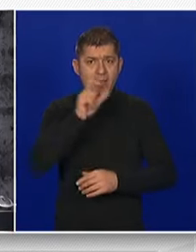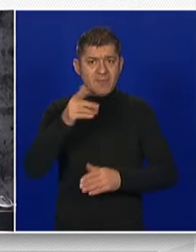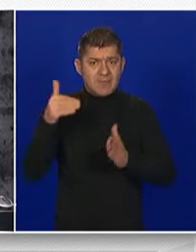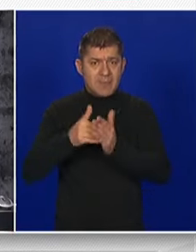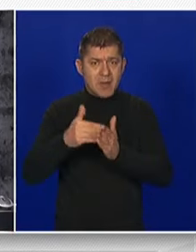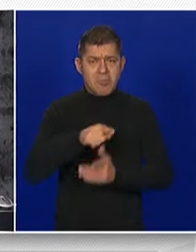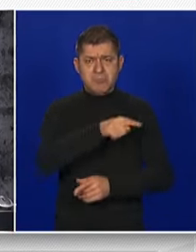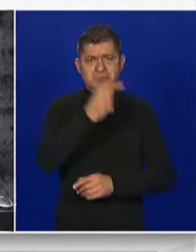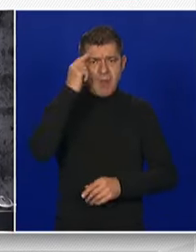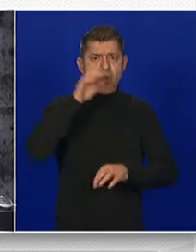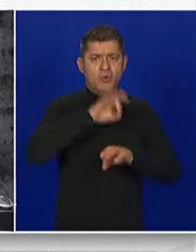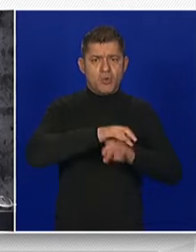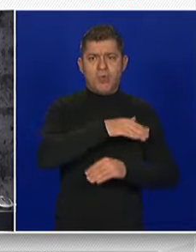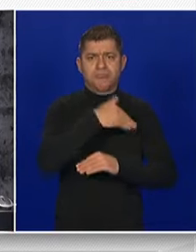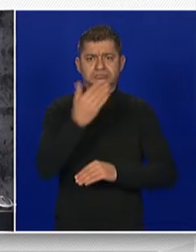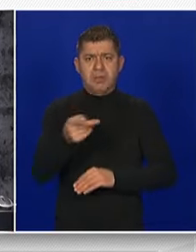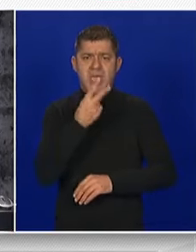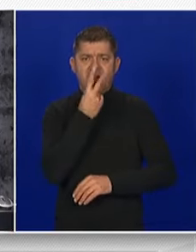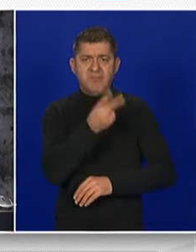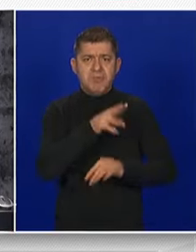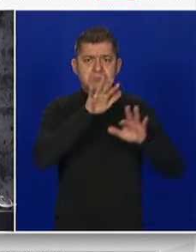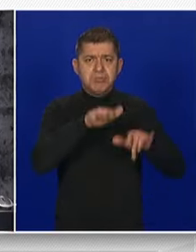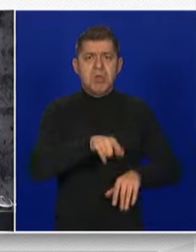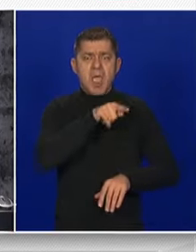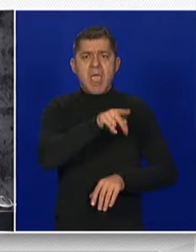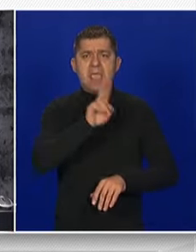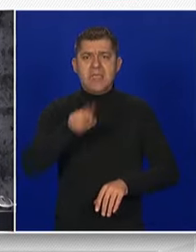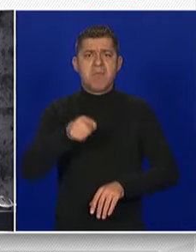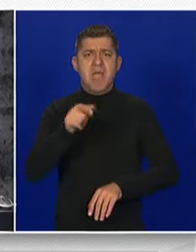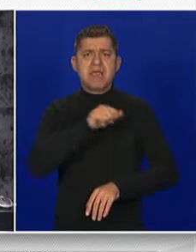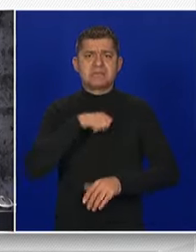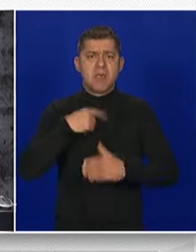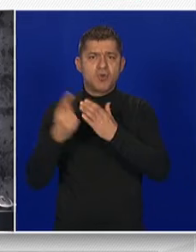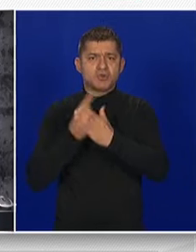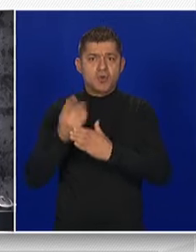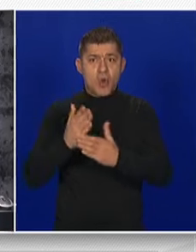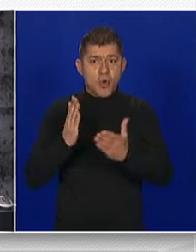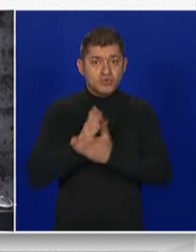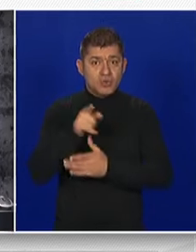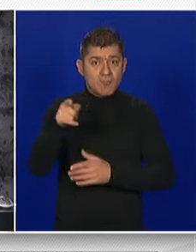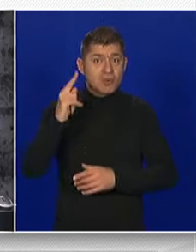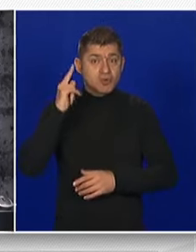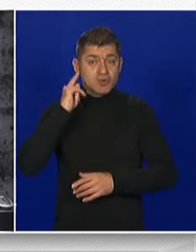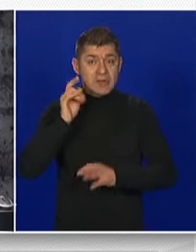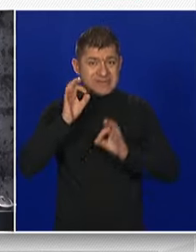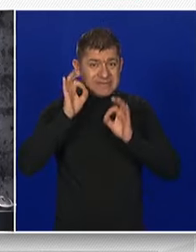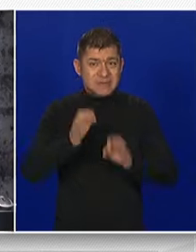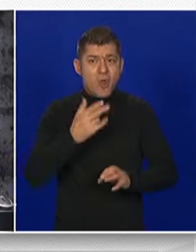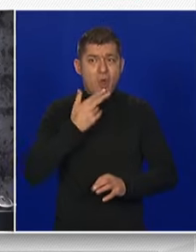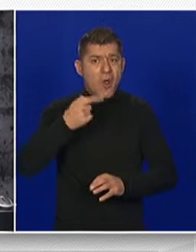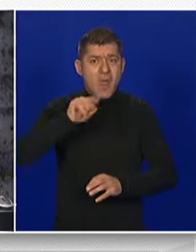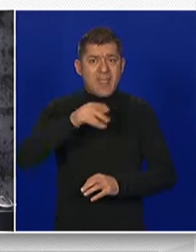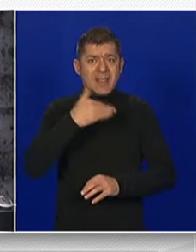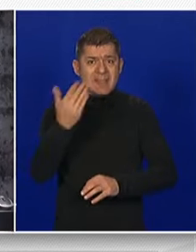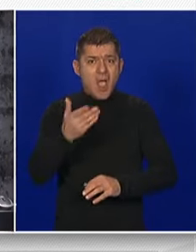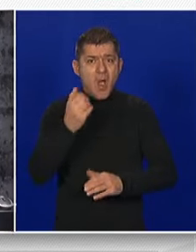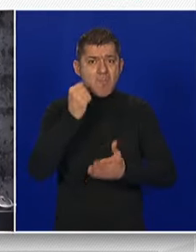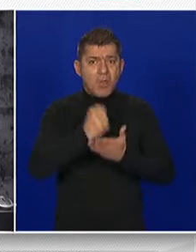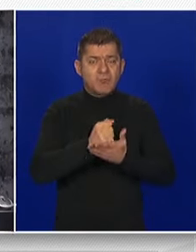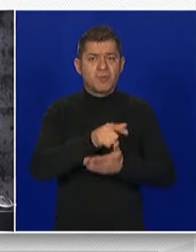toga što je u samoizolaciji. Ako takav slučaj postoji, ja vas molim da se to iskomunicira sa nama i mi ćemo to riješiti.